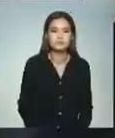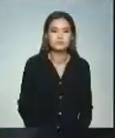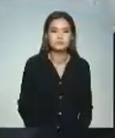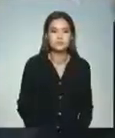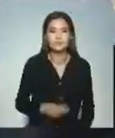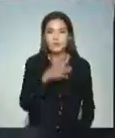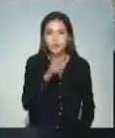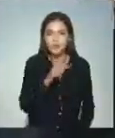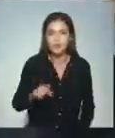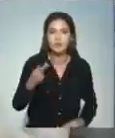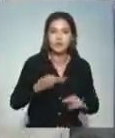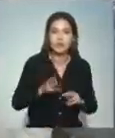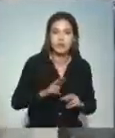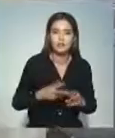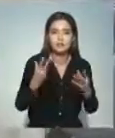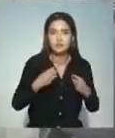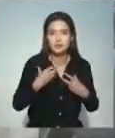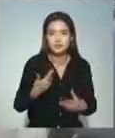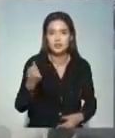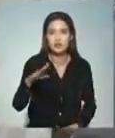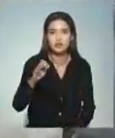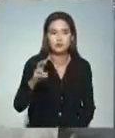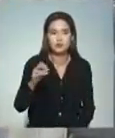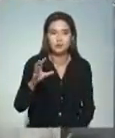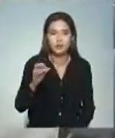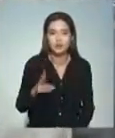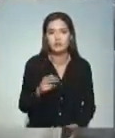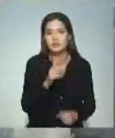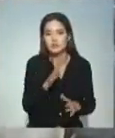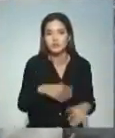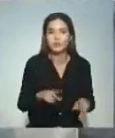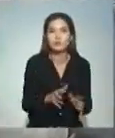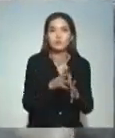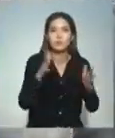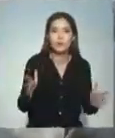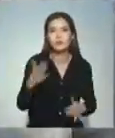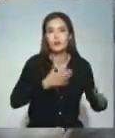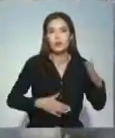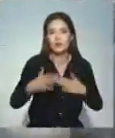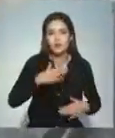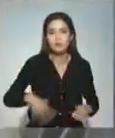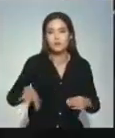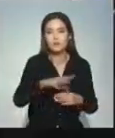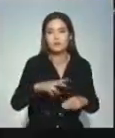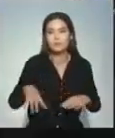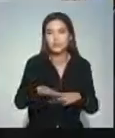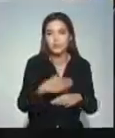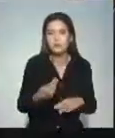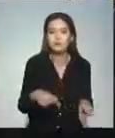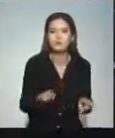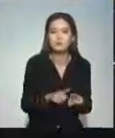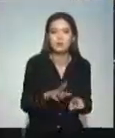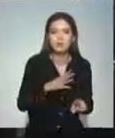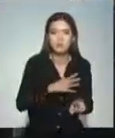Эмоции на лице дипломатично сдержанного Касым-Жомарт Токаева не скрыть, но еще больше радовались члены народной коалиции, от которой он и